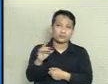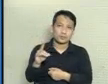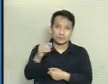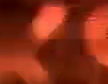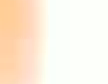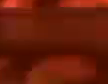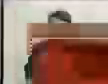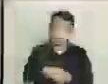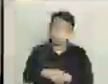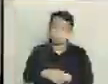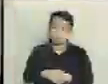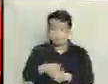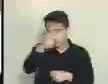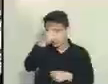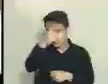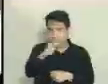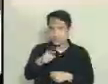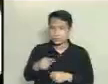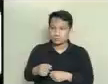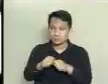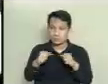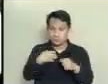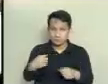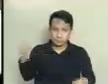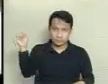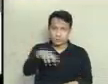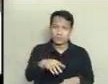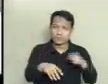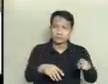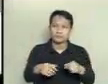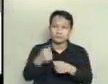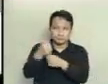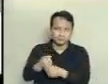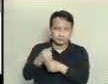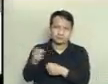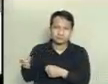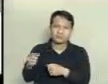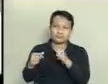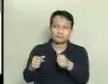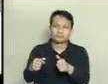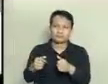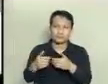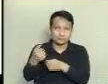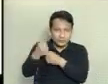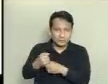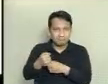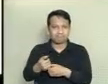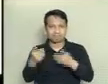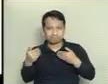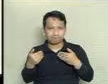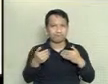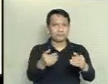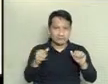India. Gumamit ang mga pulis ng tear gas at pinagbabato ang mga ralista. Pero hindi natinag ang mga